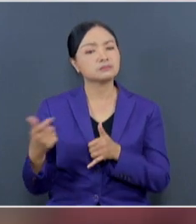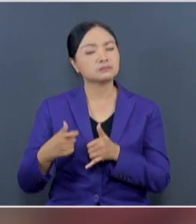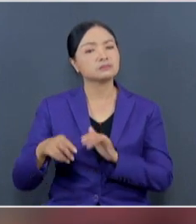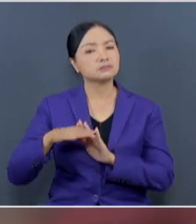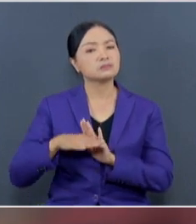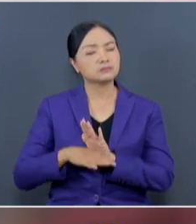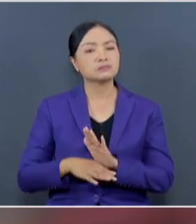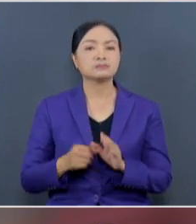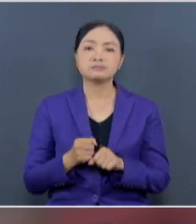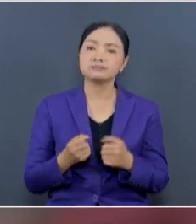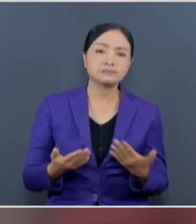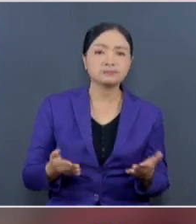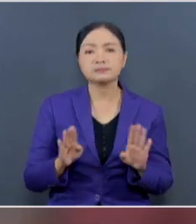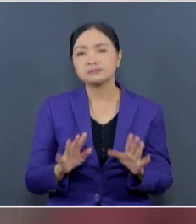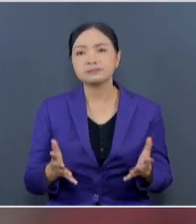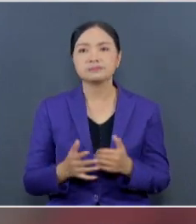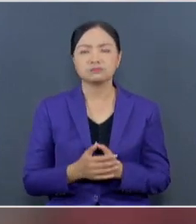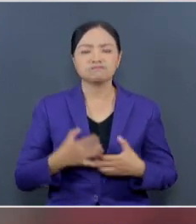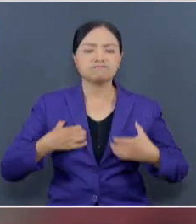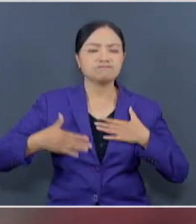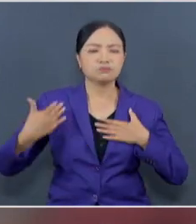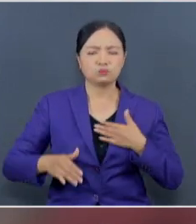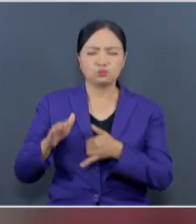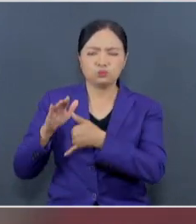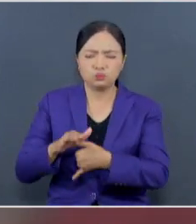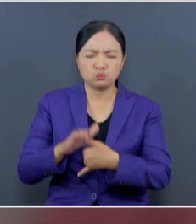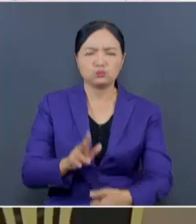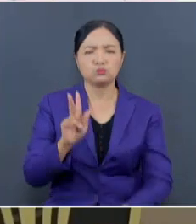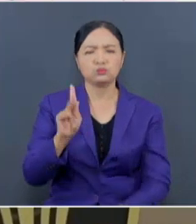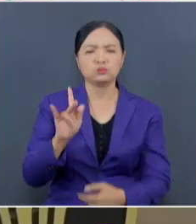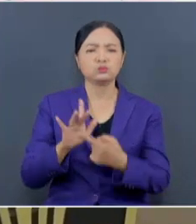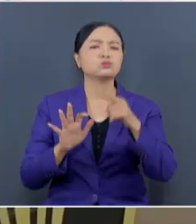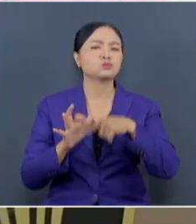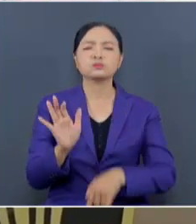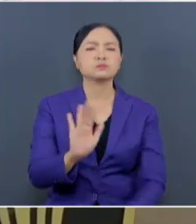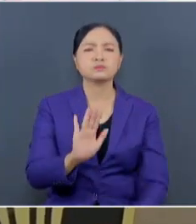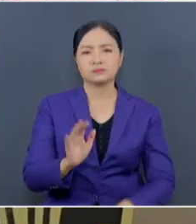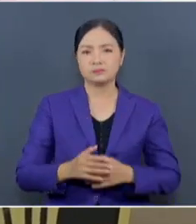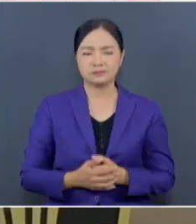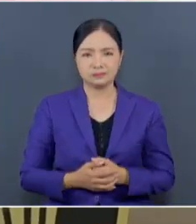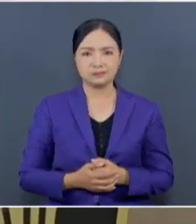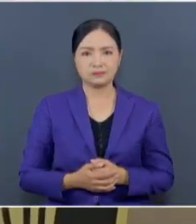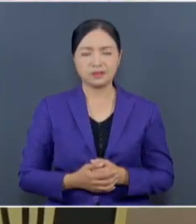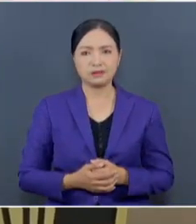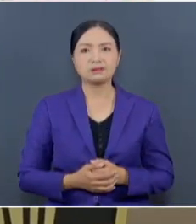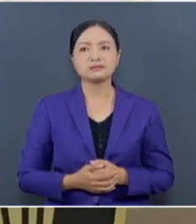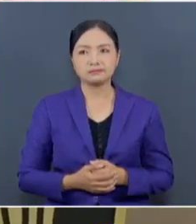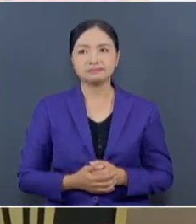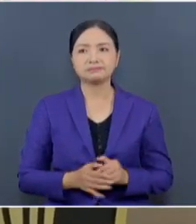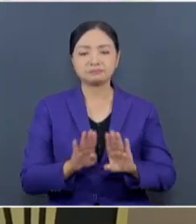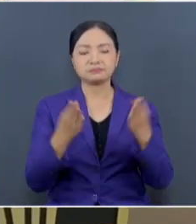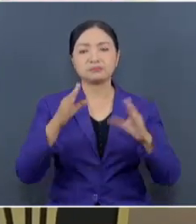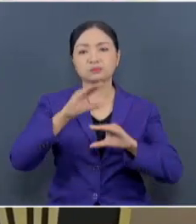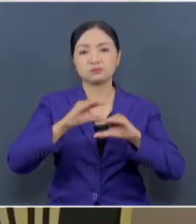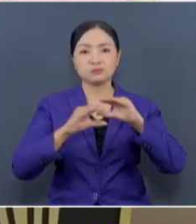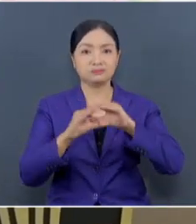เราได้เงินคืนแบบไหนโดยที่ไม่ต้องเดือดร้อนไม่ต้องข่มขู่ไม่ต้องอะไรครับ ซึ่งคุณผู้ชมฮะเมื่อวานนี้ที่มีการเปิดโครงการนี้เนี่ยนะครับ